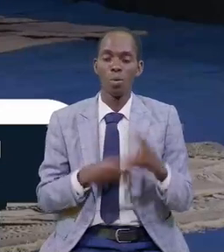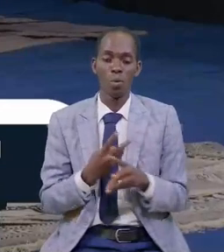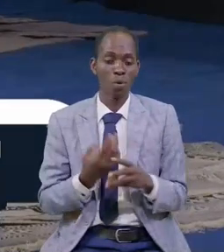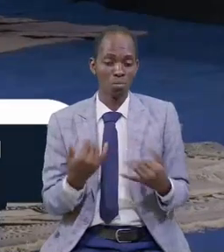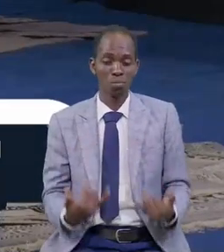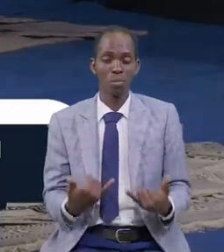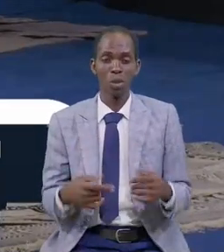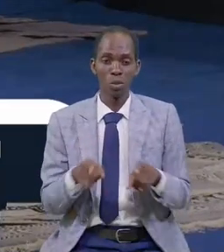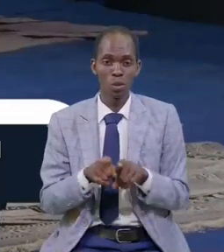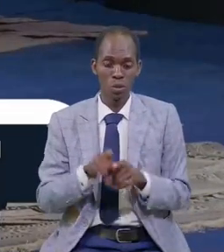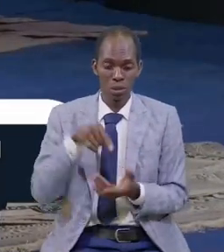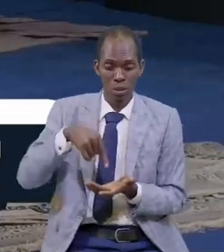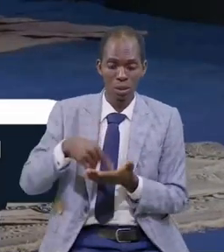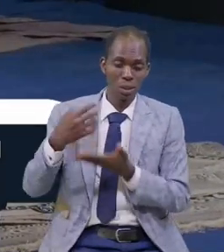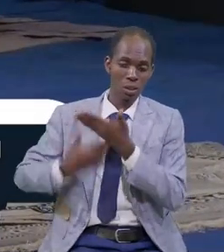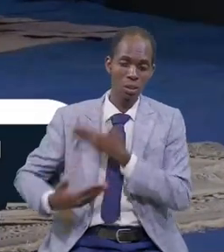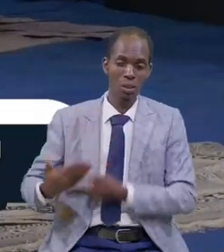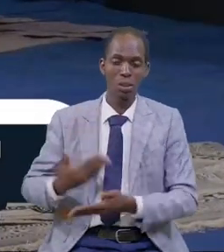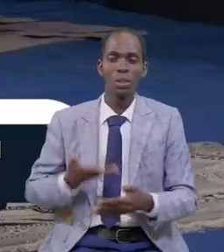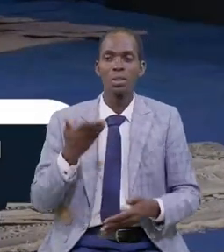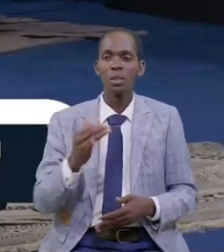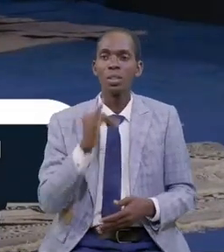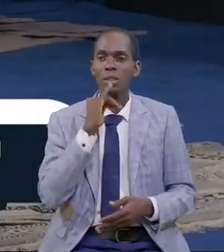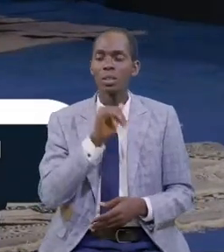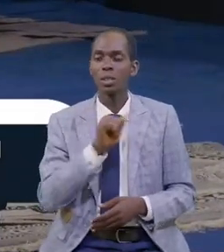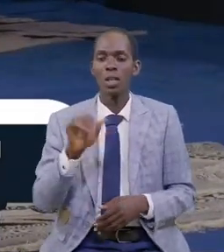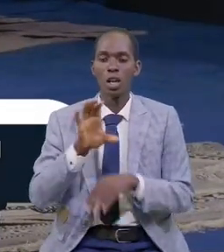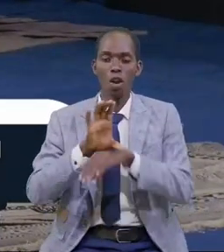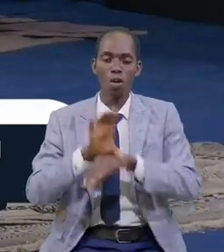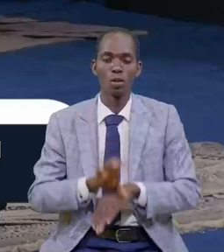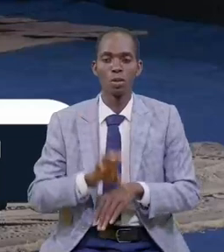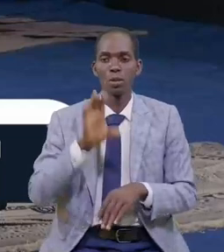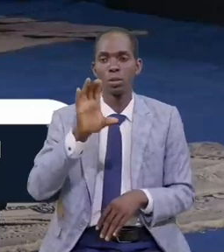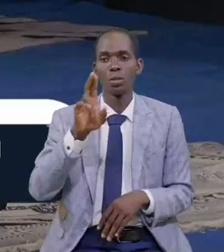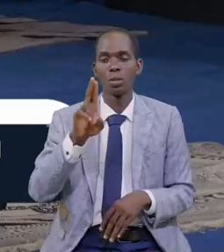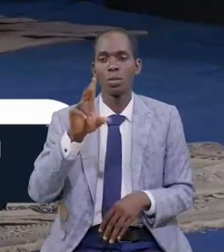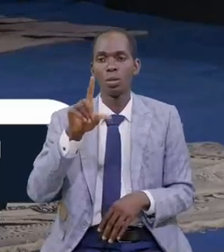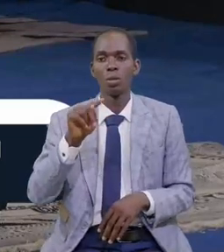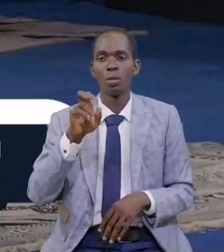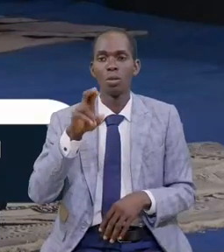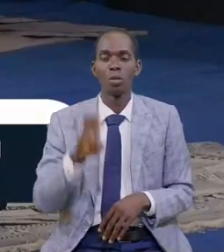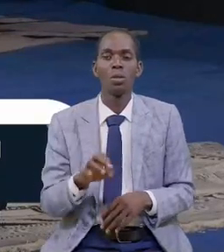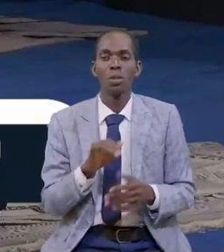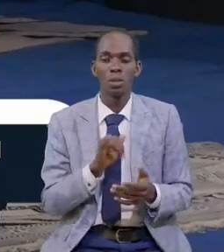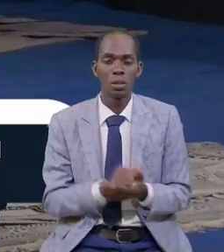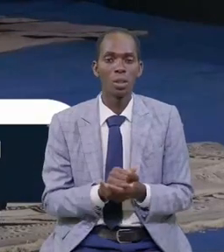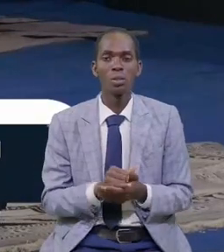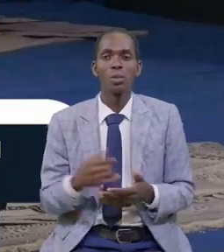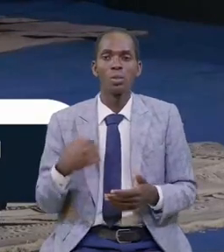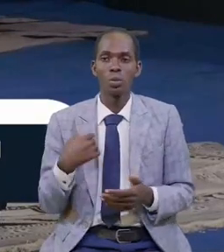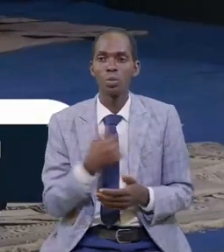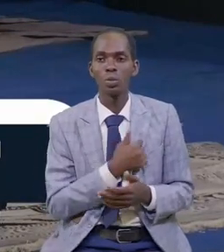actuel dans cette génération il y a une culture où si quelqu'un est donné le plus grand